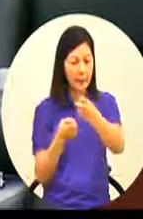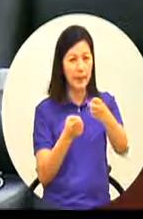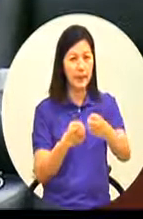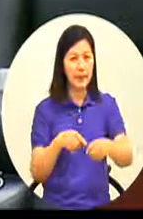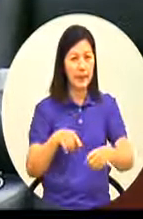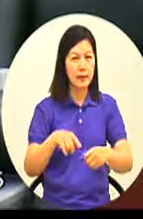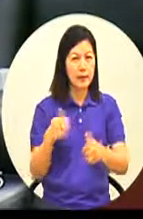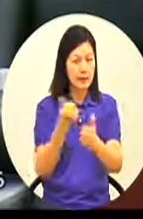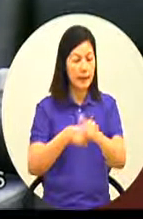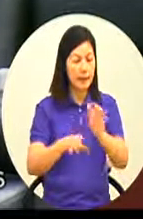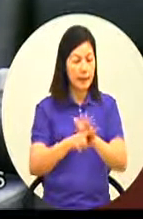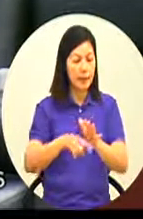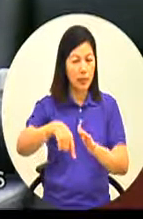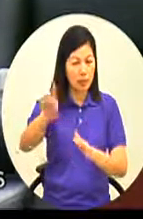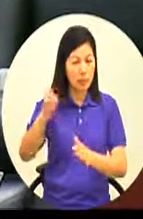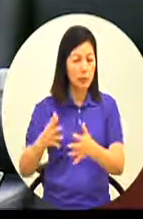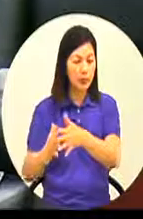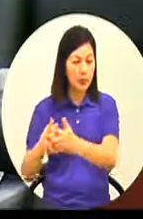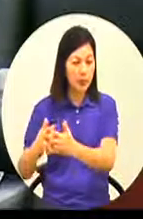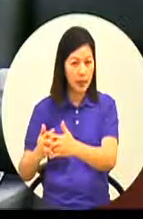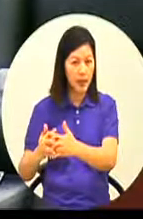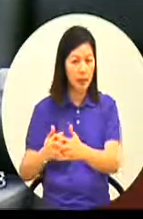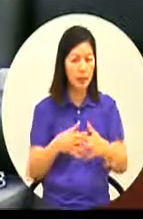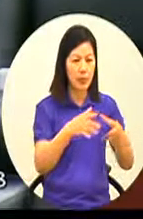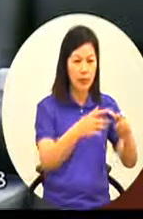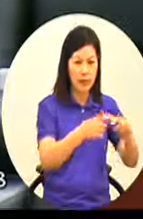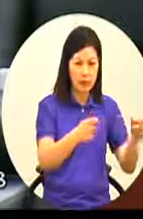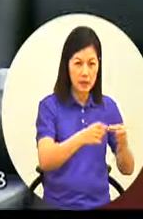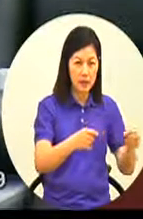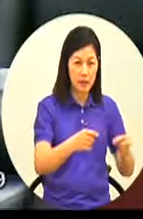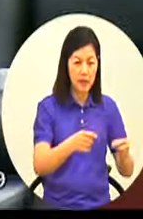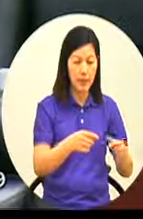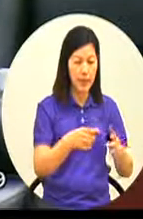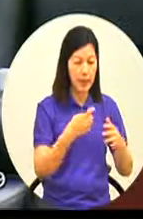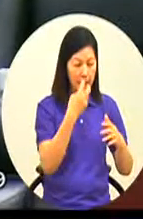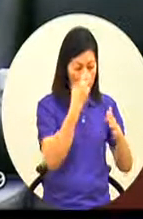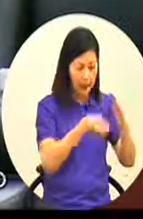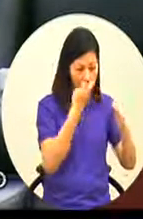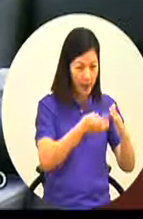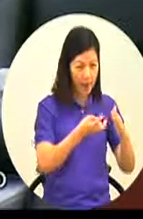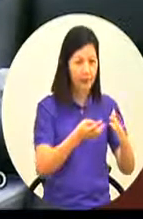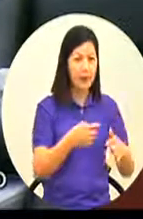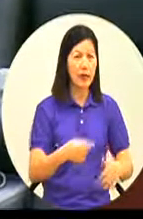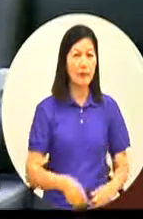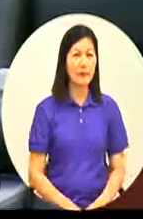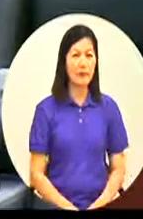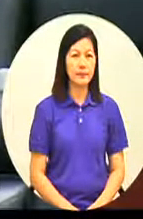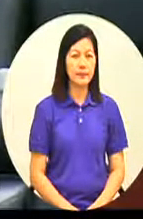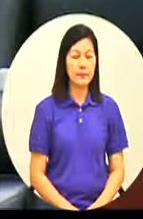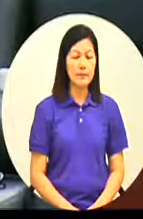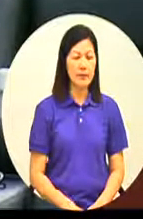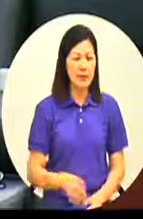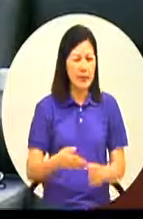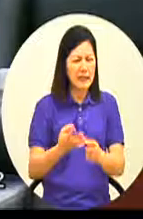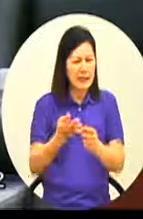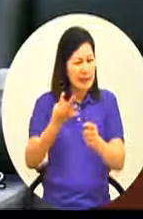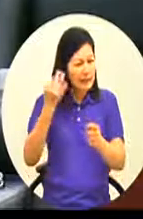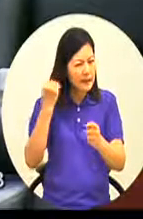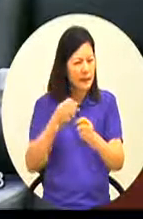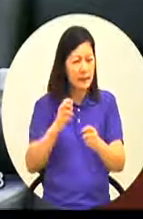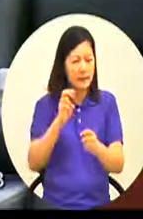金居县，还有日本那边去考察哦，所以是加固的代际啊，是二十世纪